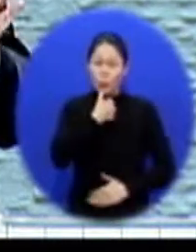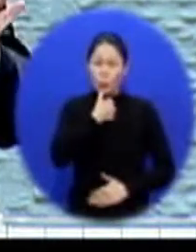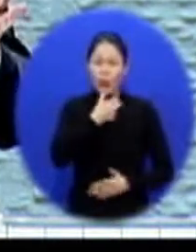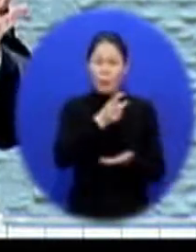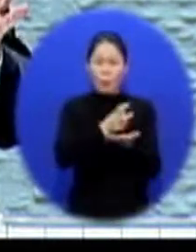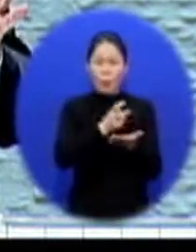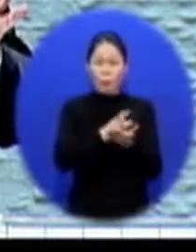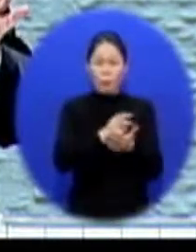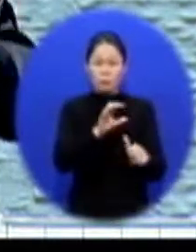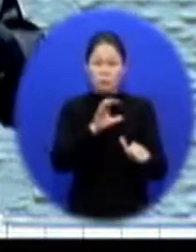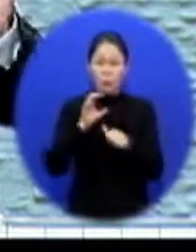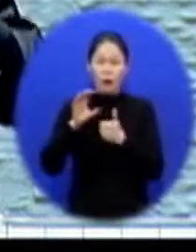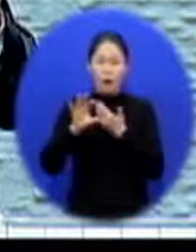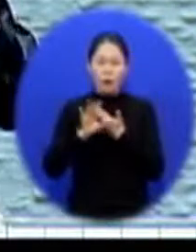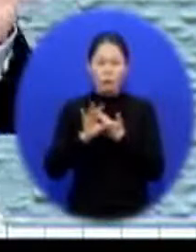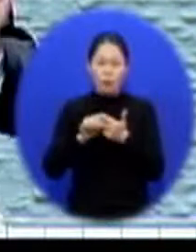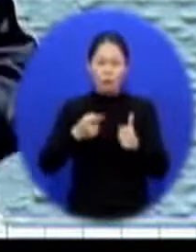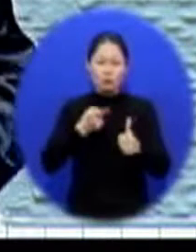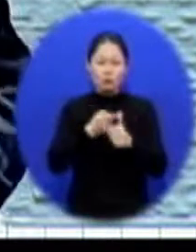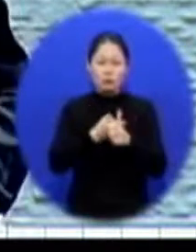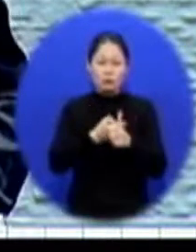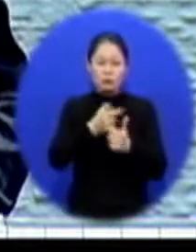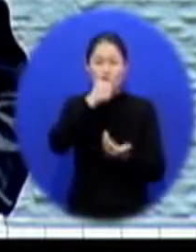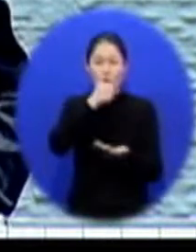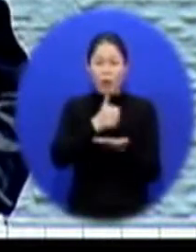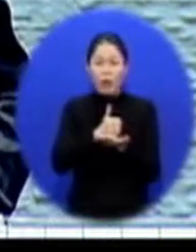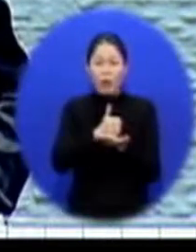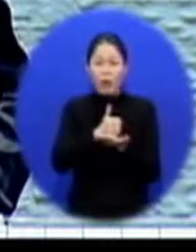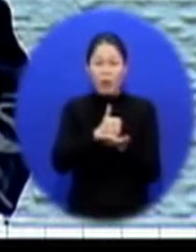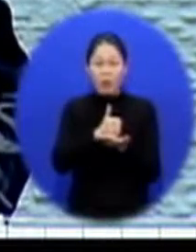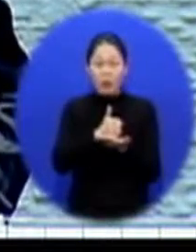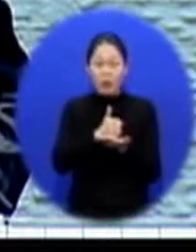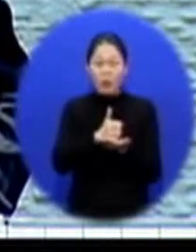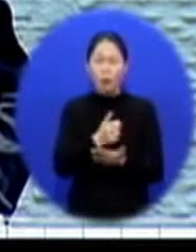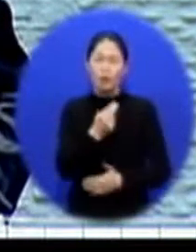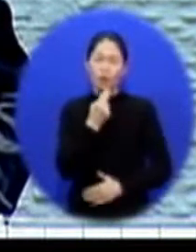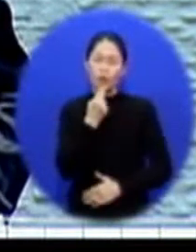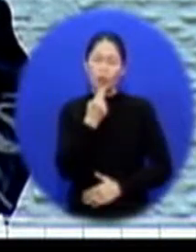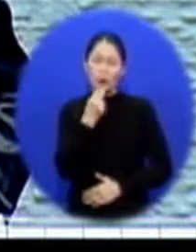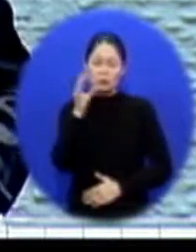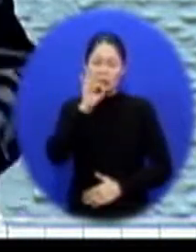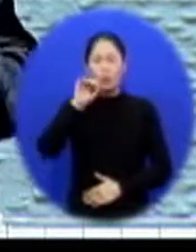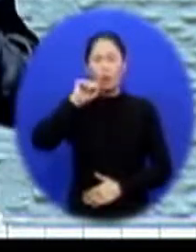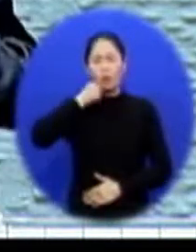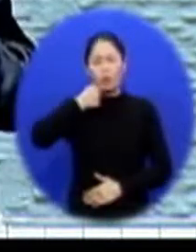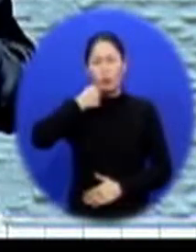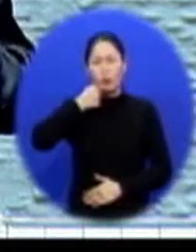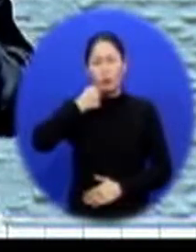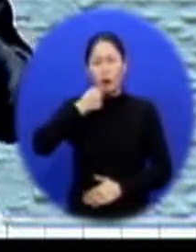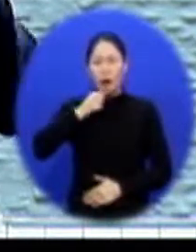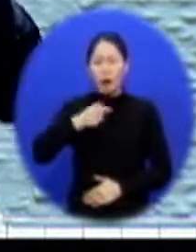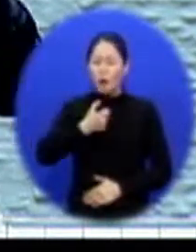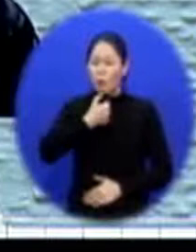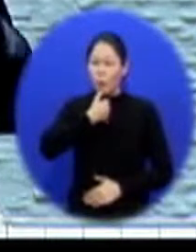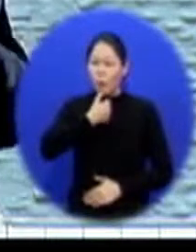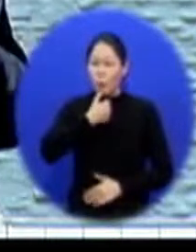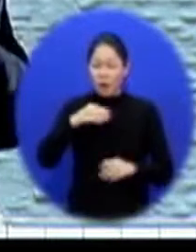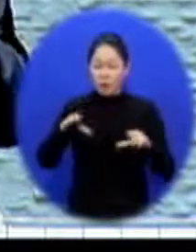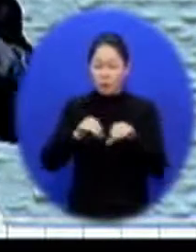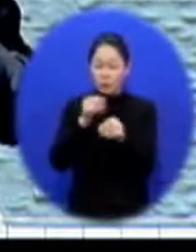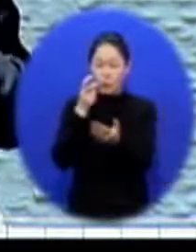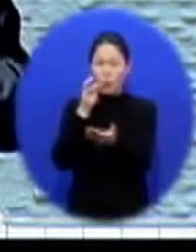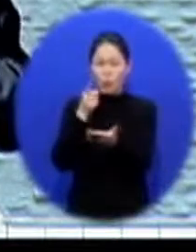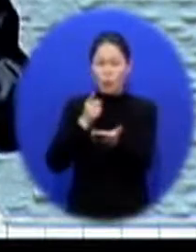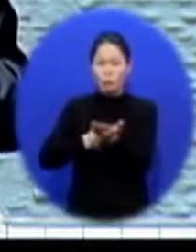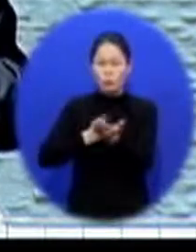하려면 죽일 주에 목을 찾기가 어렵다는 거죠 로마 청도 그로서 로마 법을 지켜야